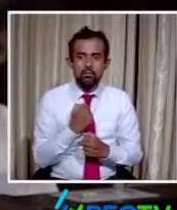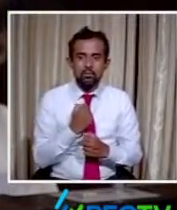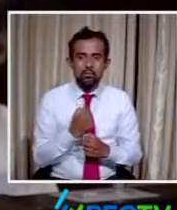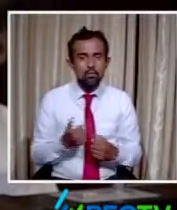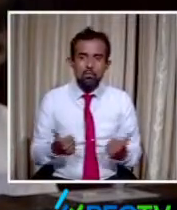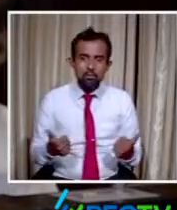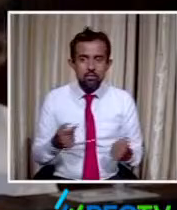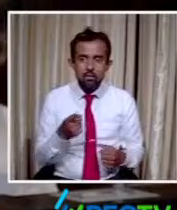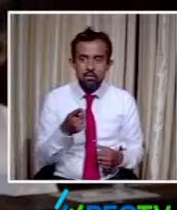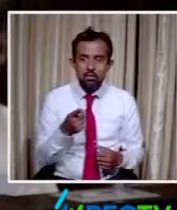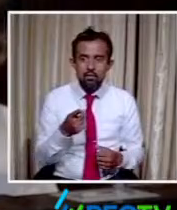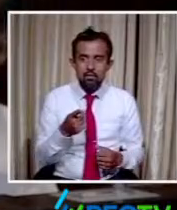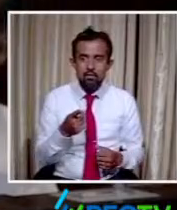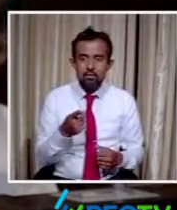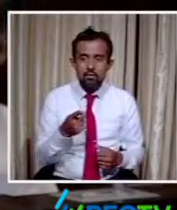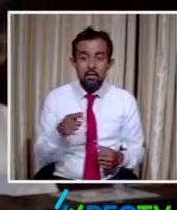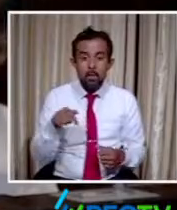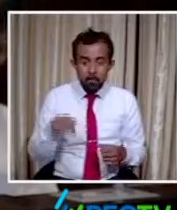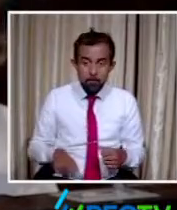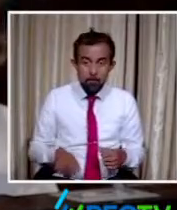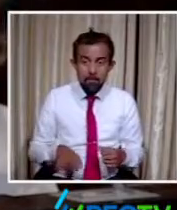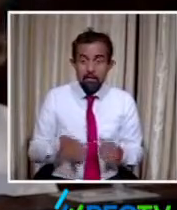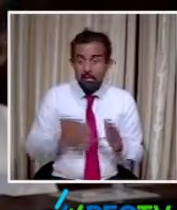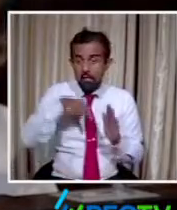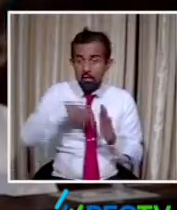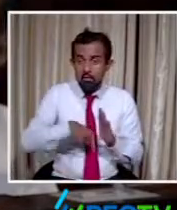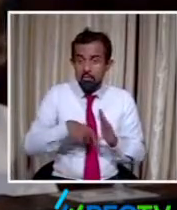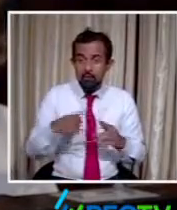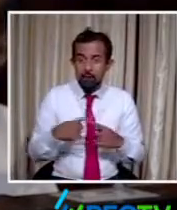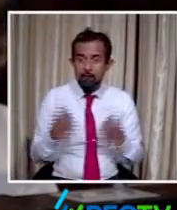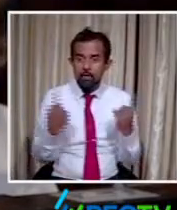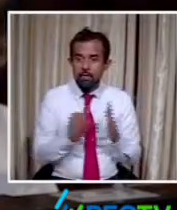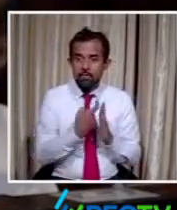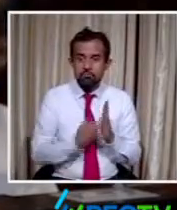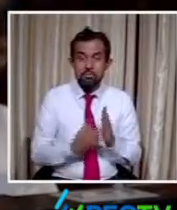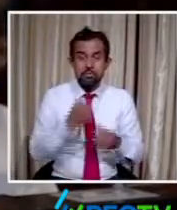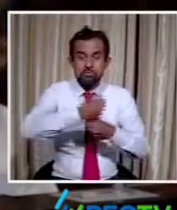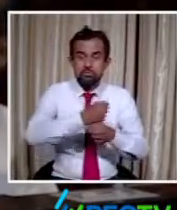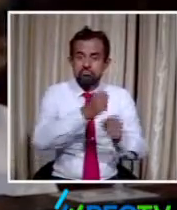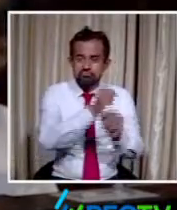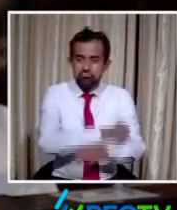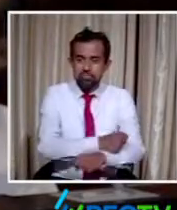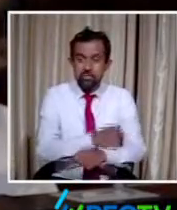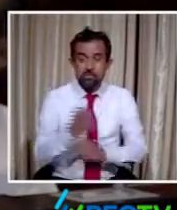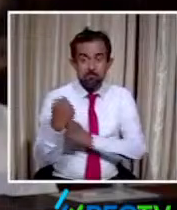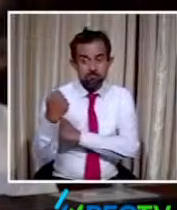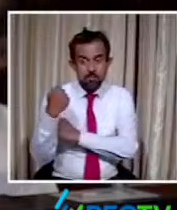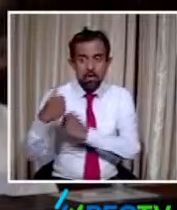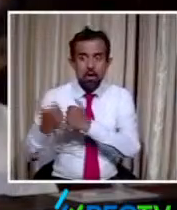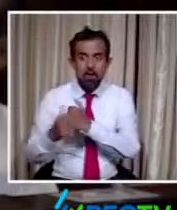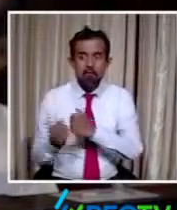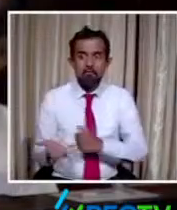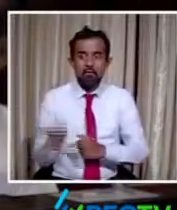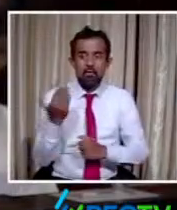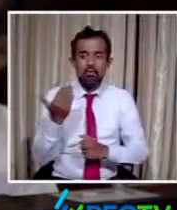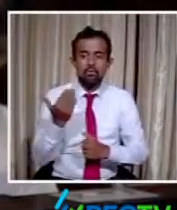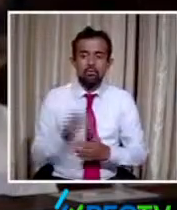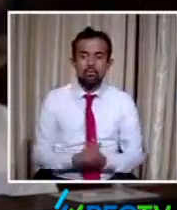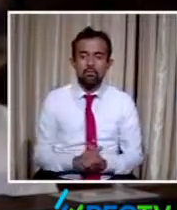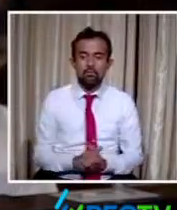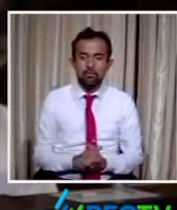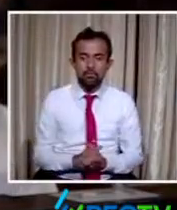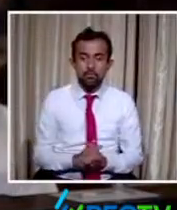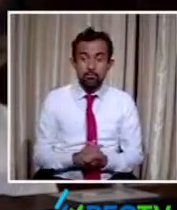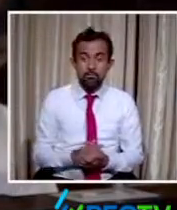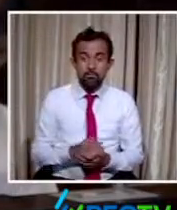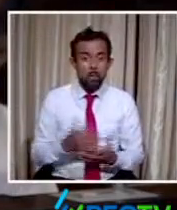හොඳටදී මේක තමයි යට තියෙන එජෙන්ඩ එක රාජ්‍ය බිඳවට්ටනවා අනීතික බලයක් පිටවනවා කාලය අවසන් වෙන කරුමන මේක